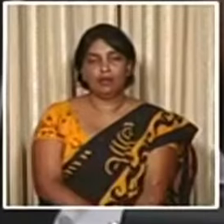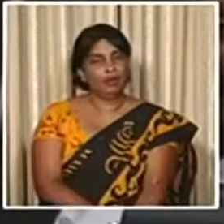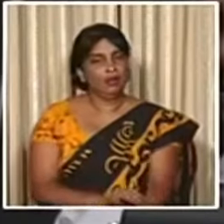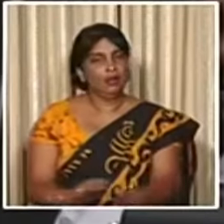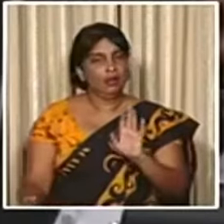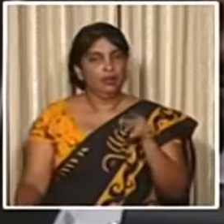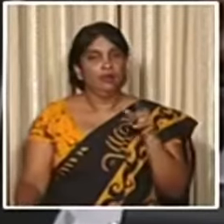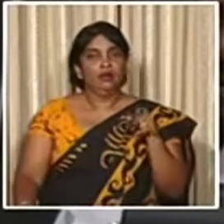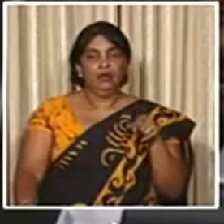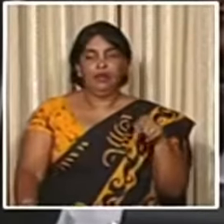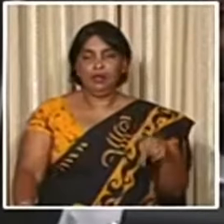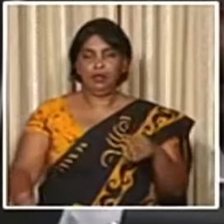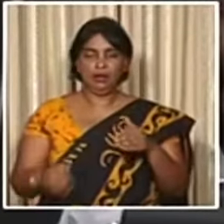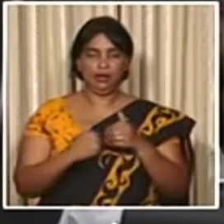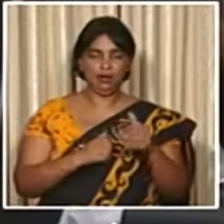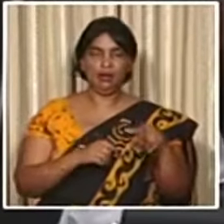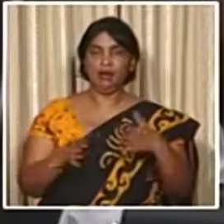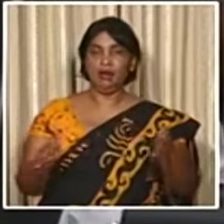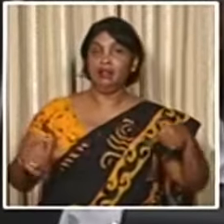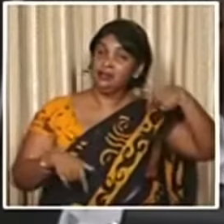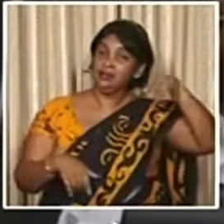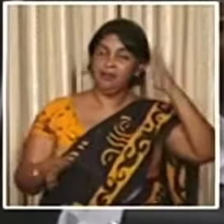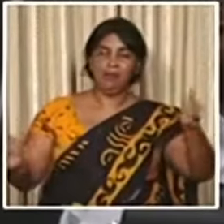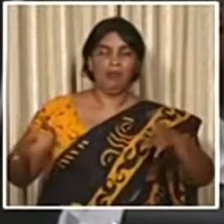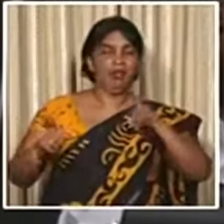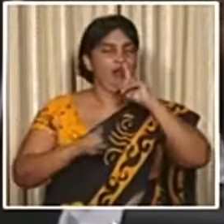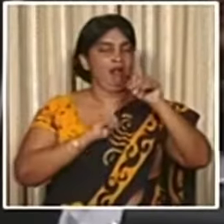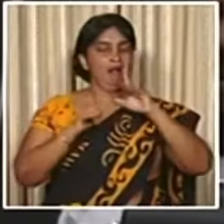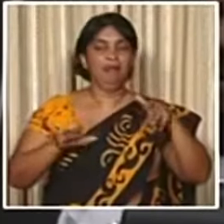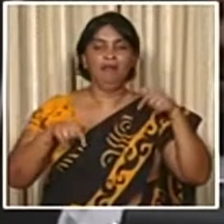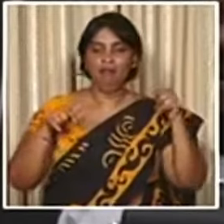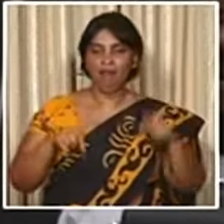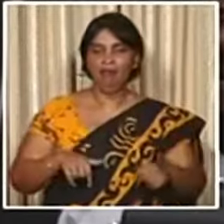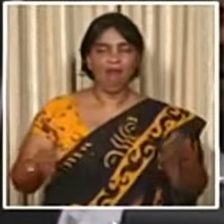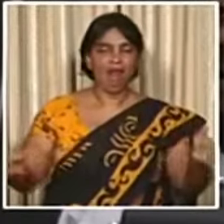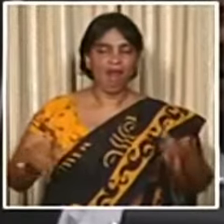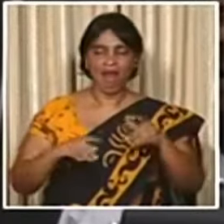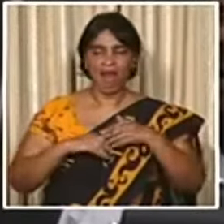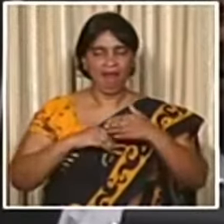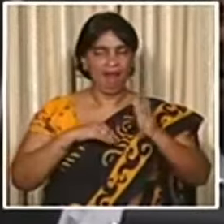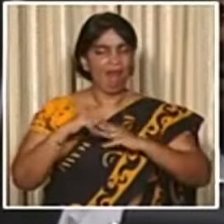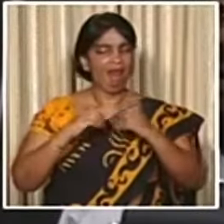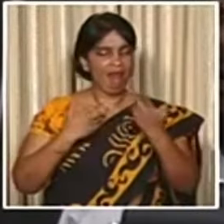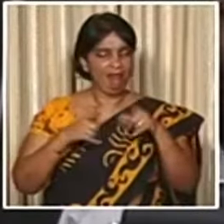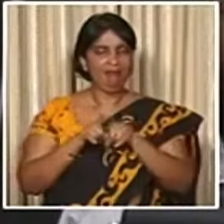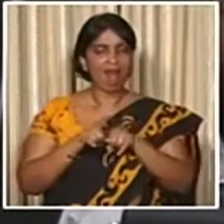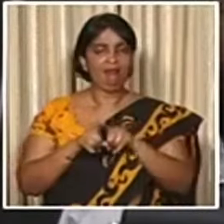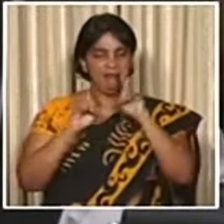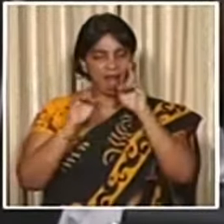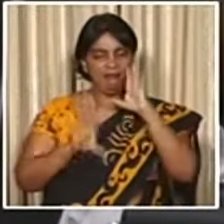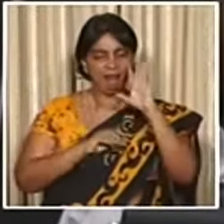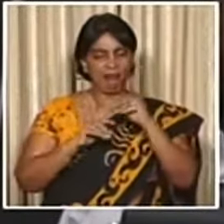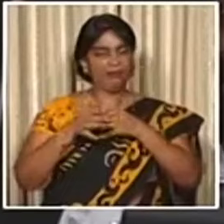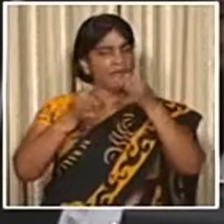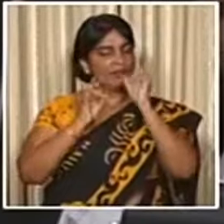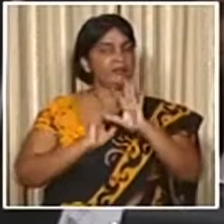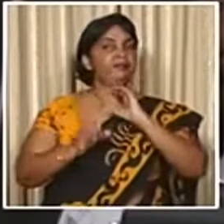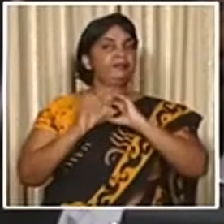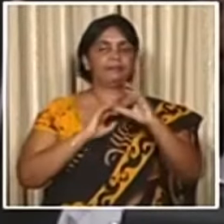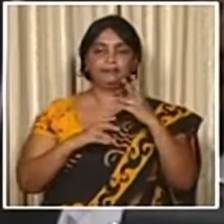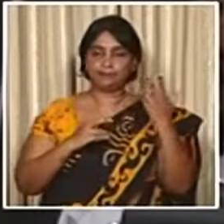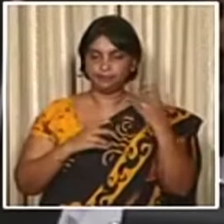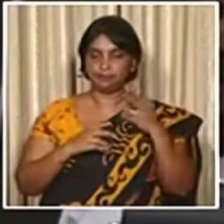ක්‍රමයක් තියෙනවා. ඉතින් අද කාලේ ගත්තම මේ අඬ බෙර ගැසීම කියන එක එක පැත්තකින් ප්‍රායෝගික නැහැ. එහෙම එකක් කරයි කියලා ඒ තොරතුරු හරියට